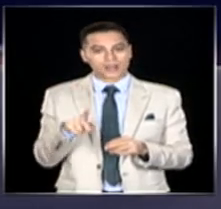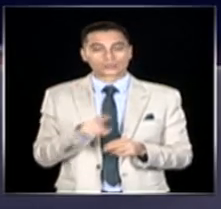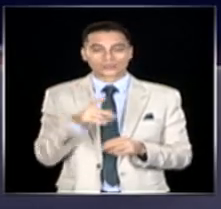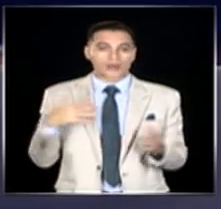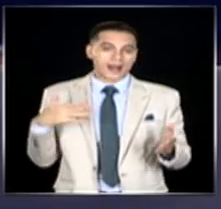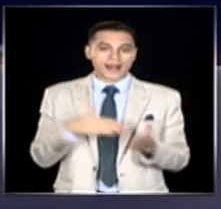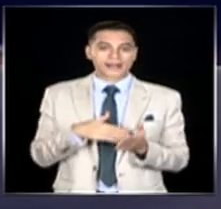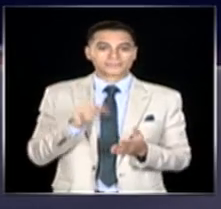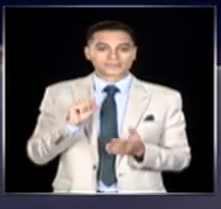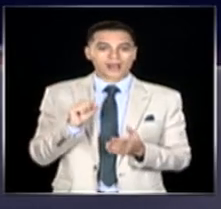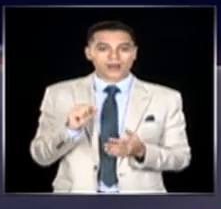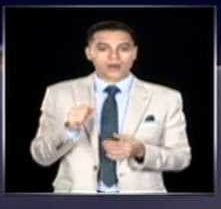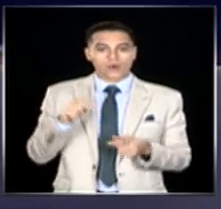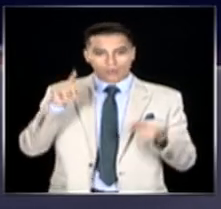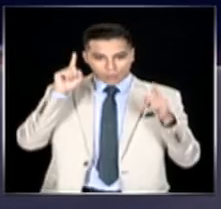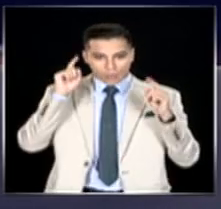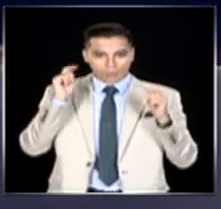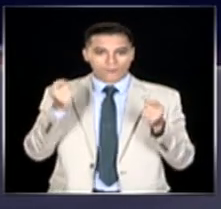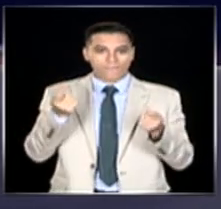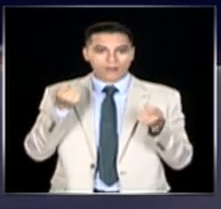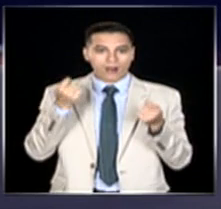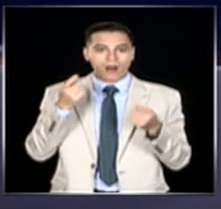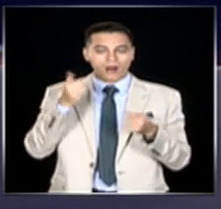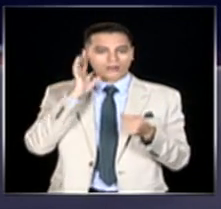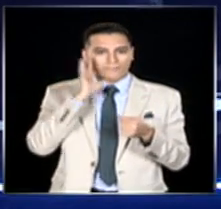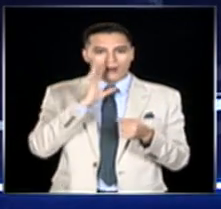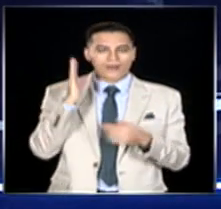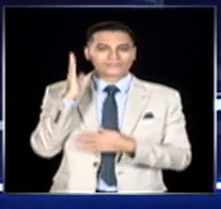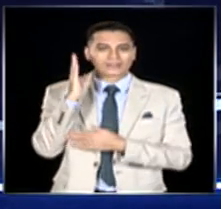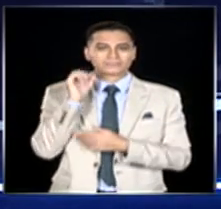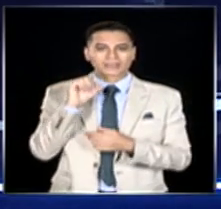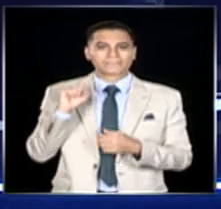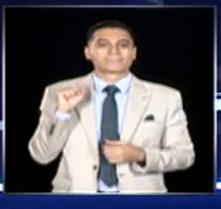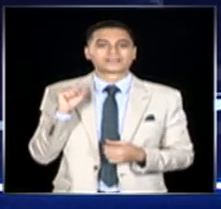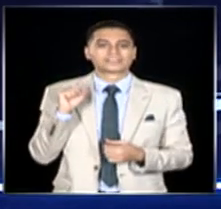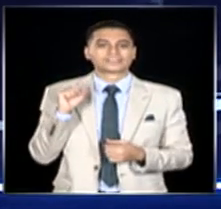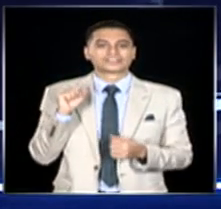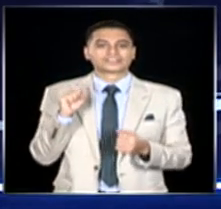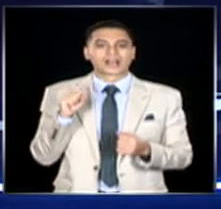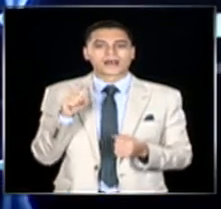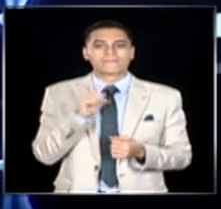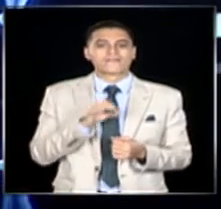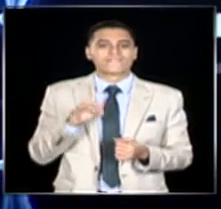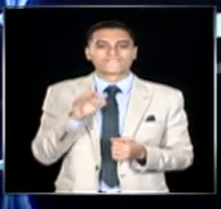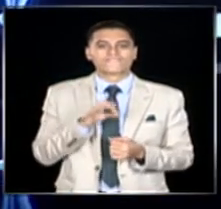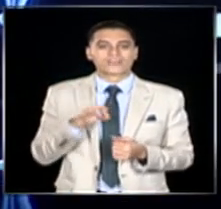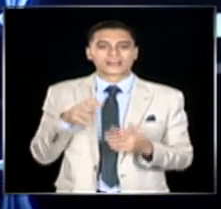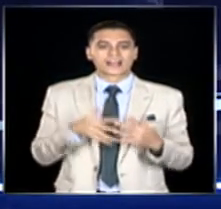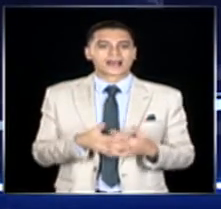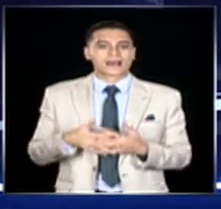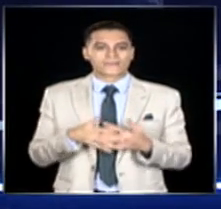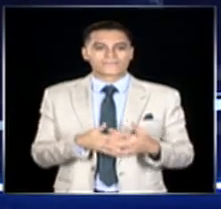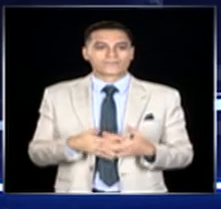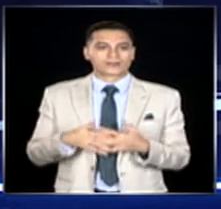الاخراني: الحمار هو الشعار الرسمي لاحد الاحزاب الامريكيه. ديمقراطي؟ حزب الديمقراطي زي